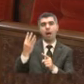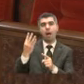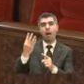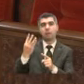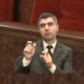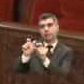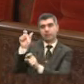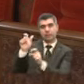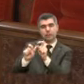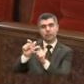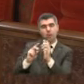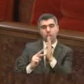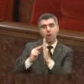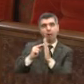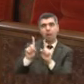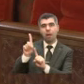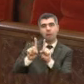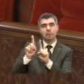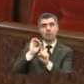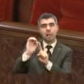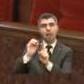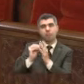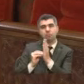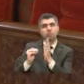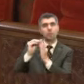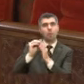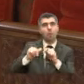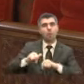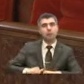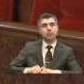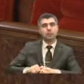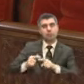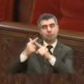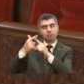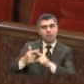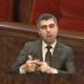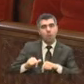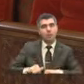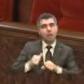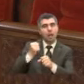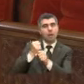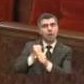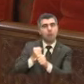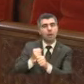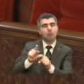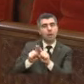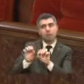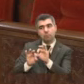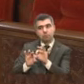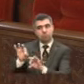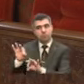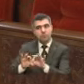بمقتضى القرار المشترك بين وزير الشغل ووزير المالية مشكورين. هؤلاء مكلفون بتدبير